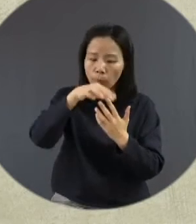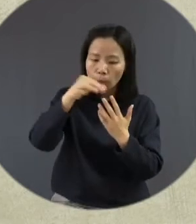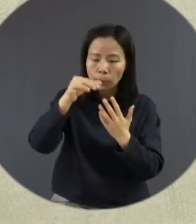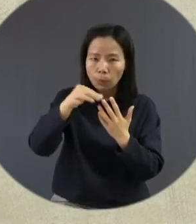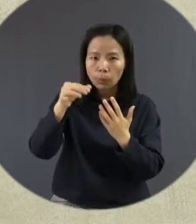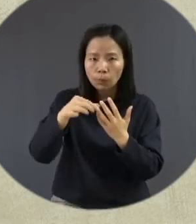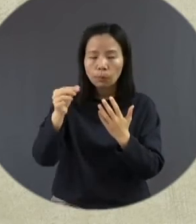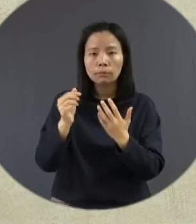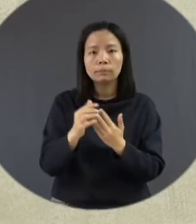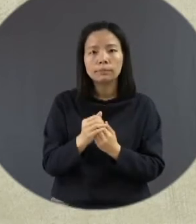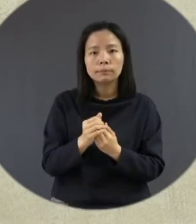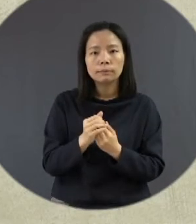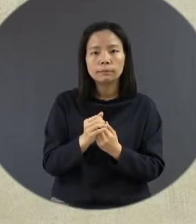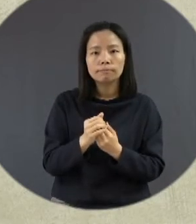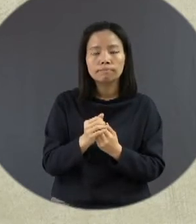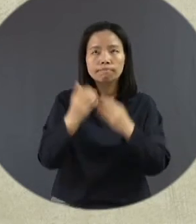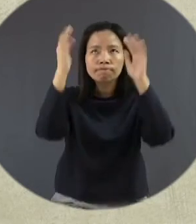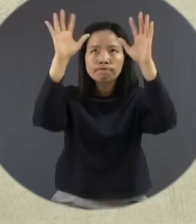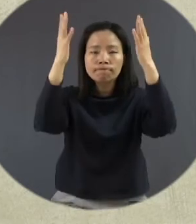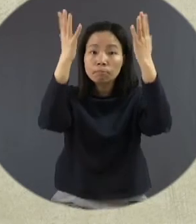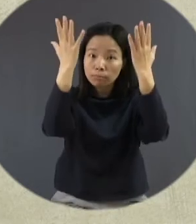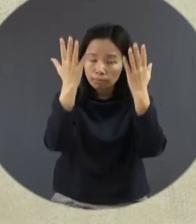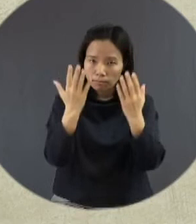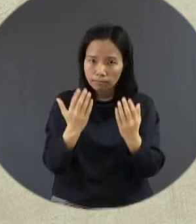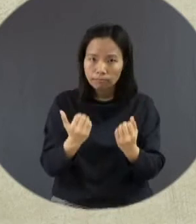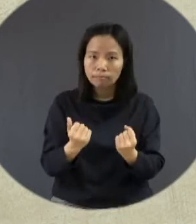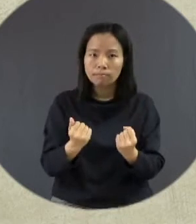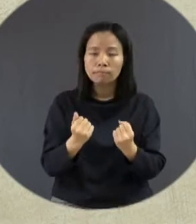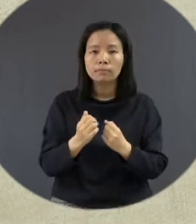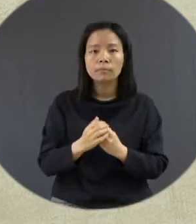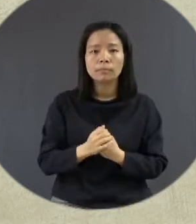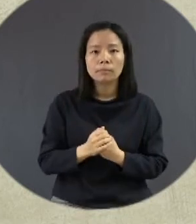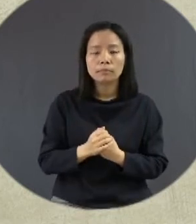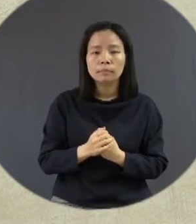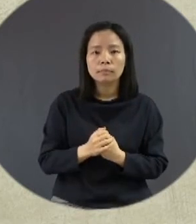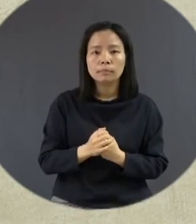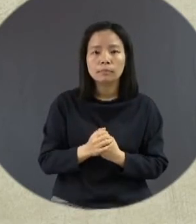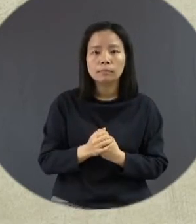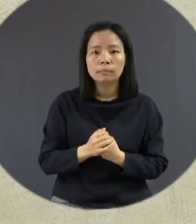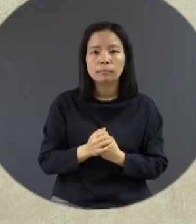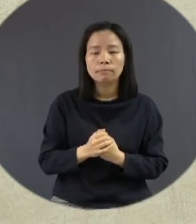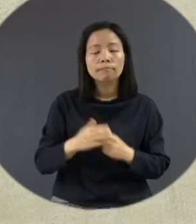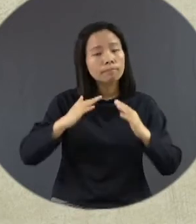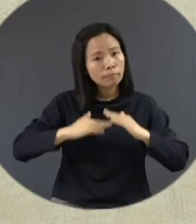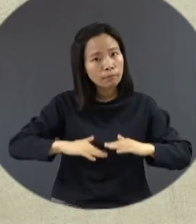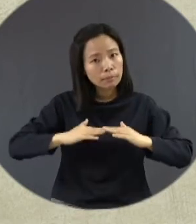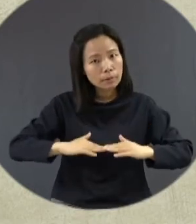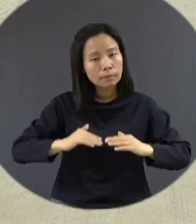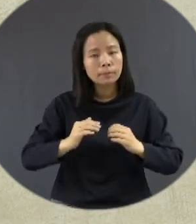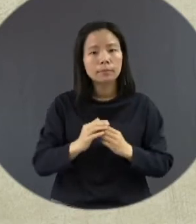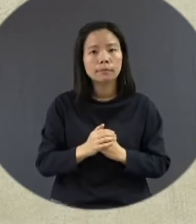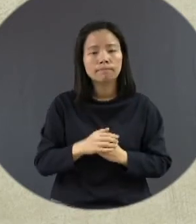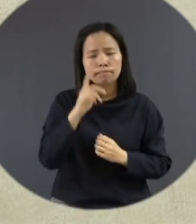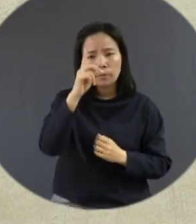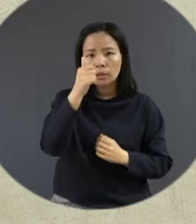的，从他的手中接纳过来吧。请放心，天